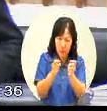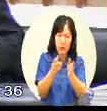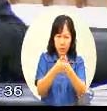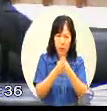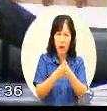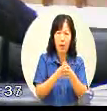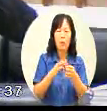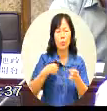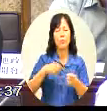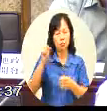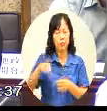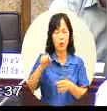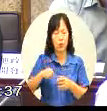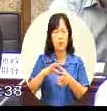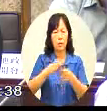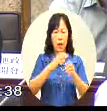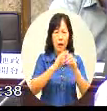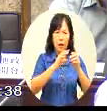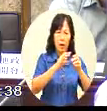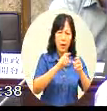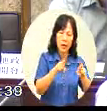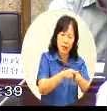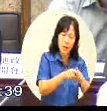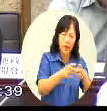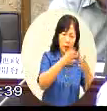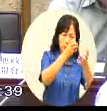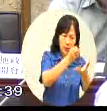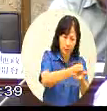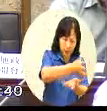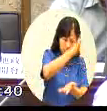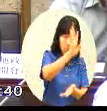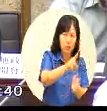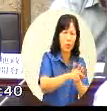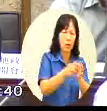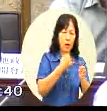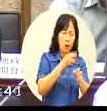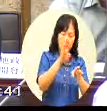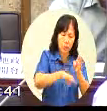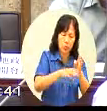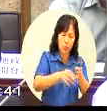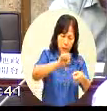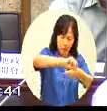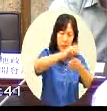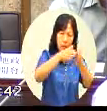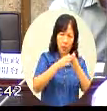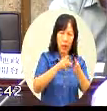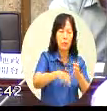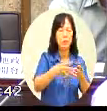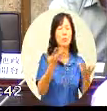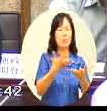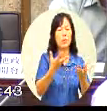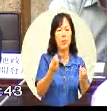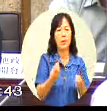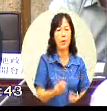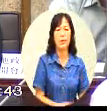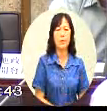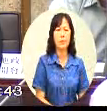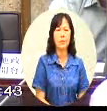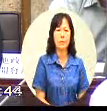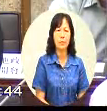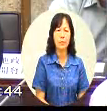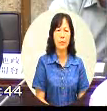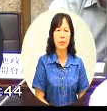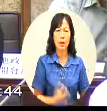分，当然是朝有建设，那当然要课征这个地价税，那是没问题啦，哈。啊，不过我在